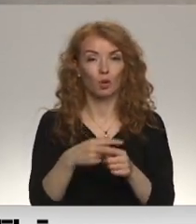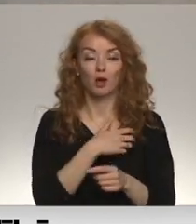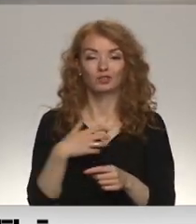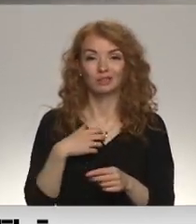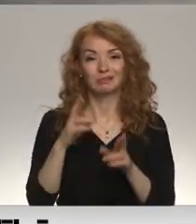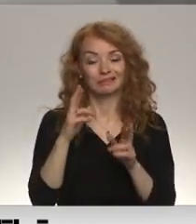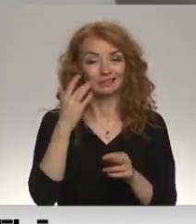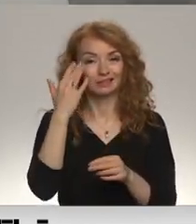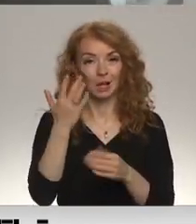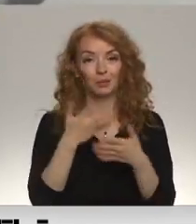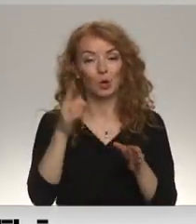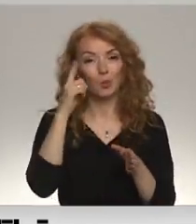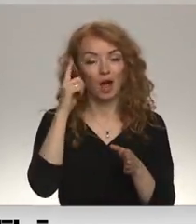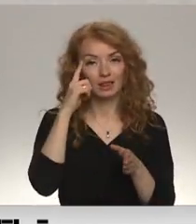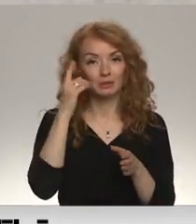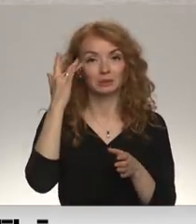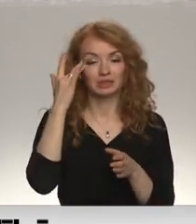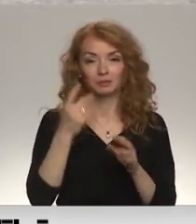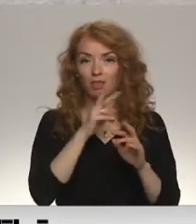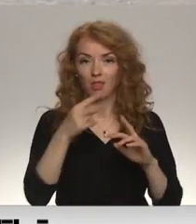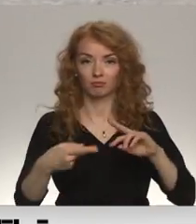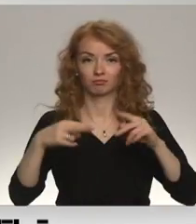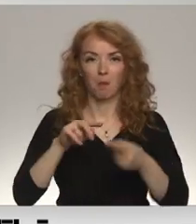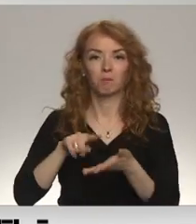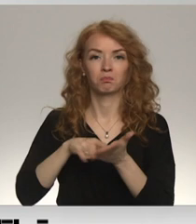ka brīvprātības princips nekļūs par piespiedu.